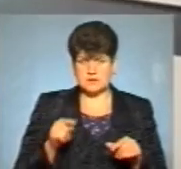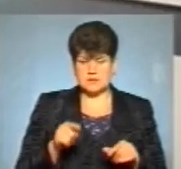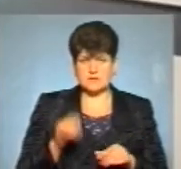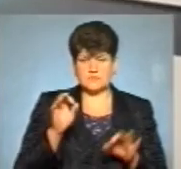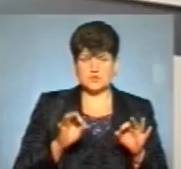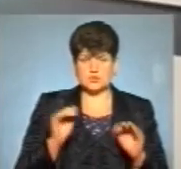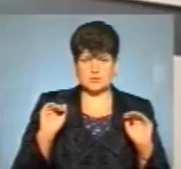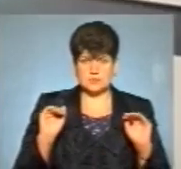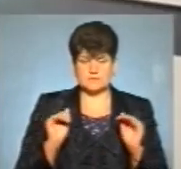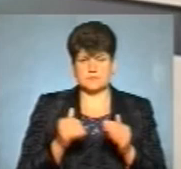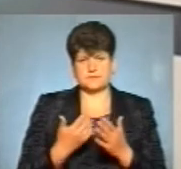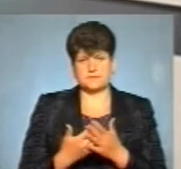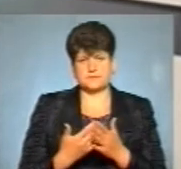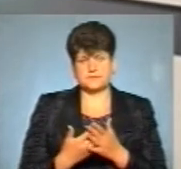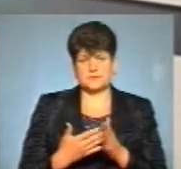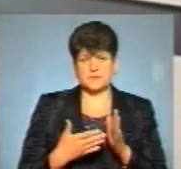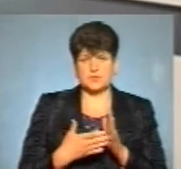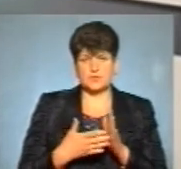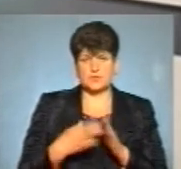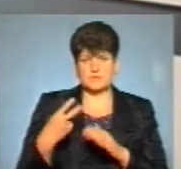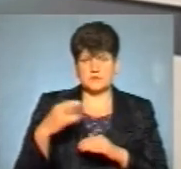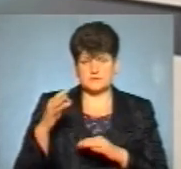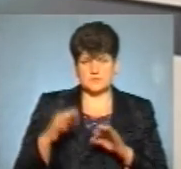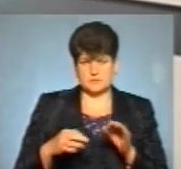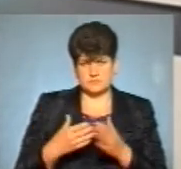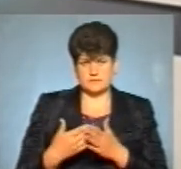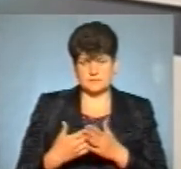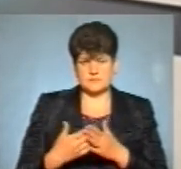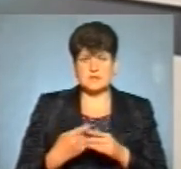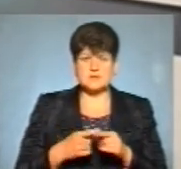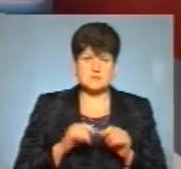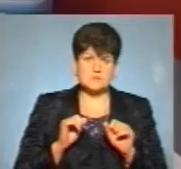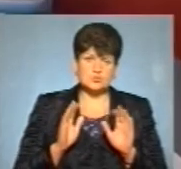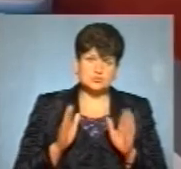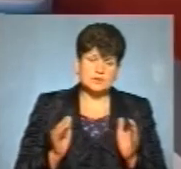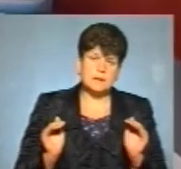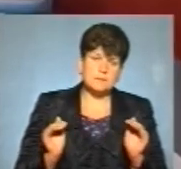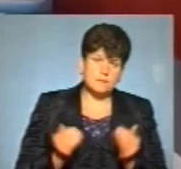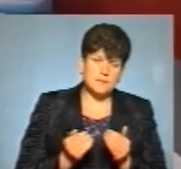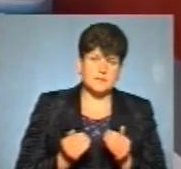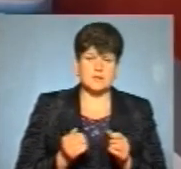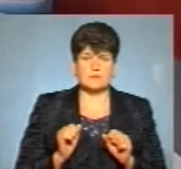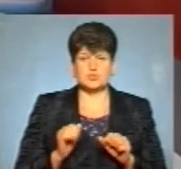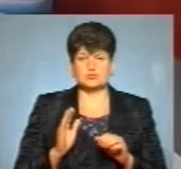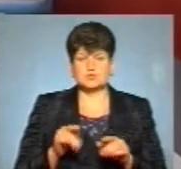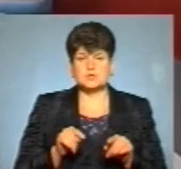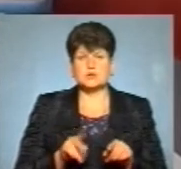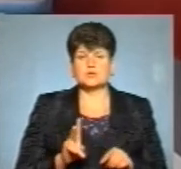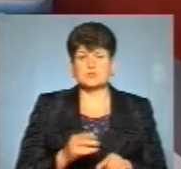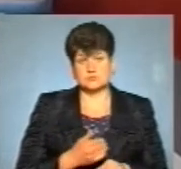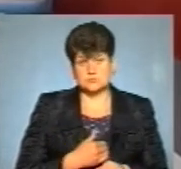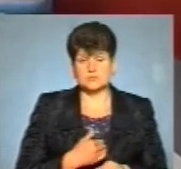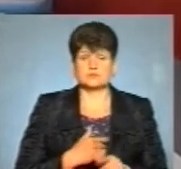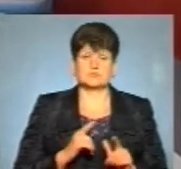відсоток зменшиться десь порядка до 20% орієнтовно. Це може бути менше, бо можуть бути ті, які таки захочуть